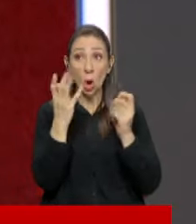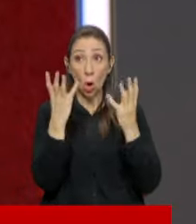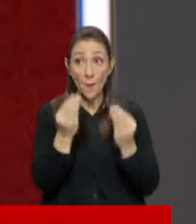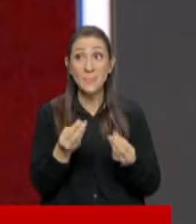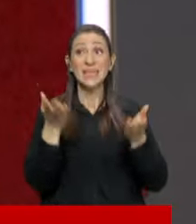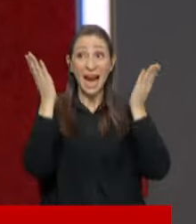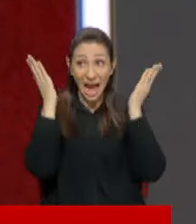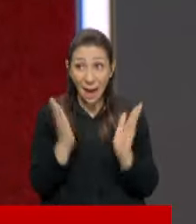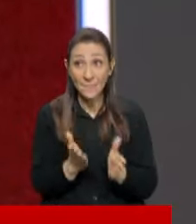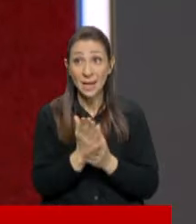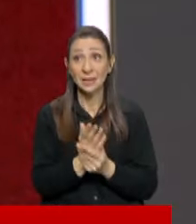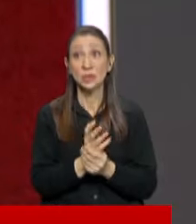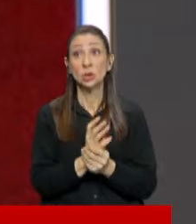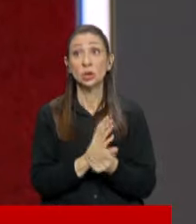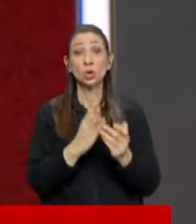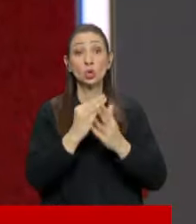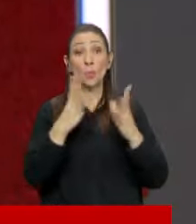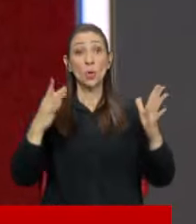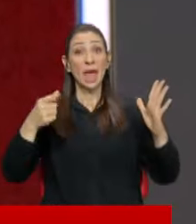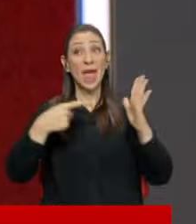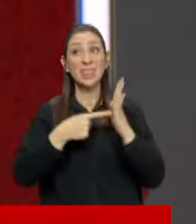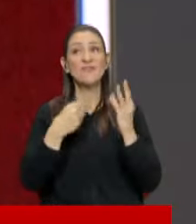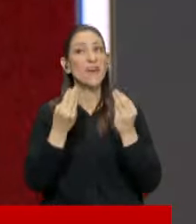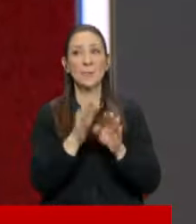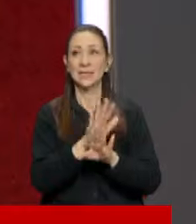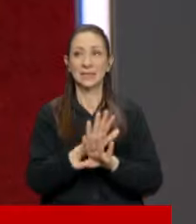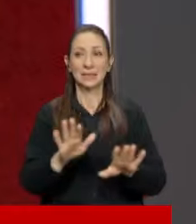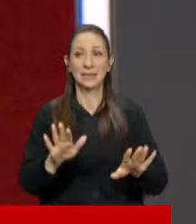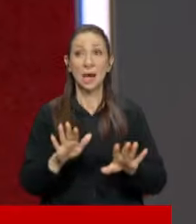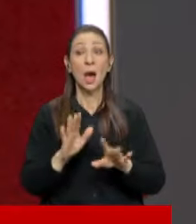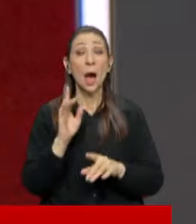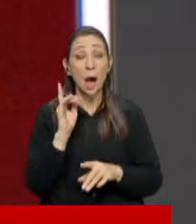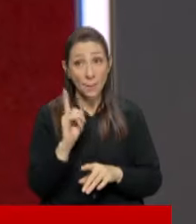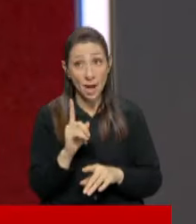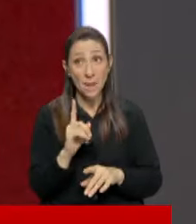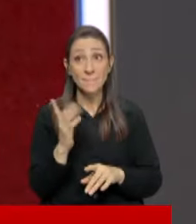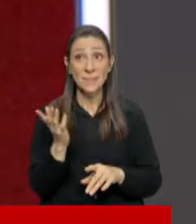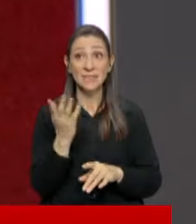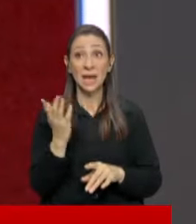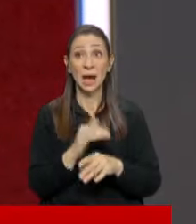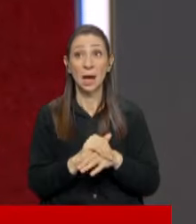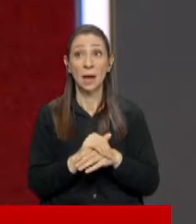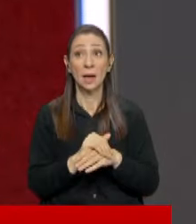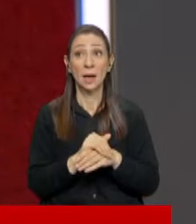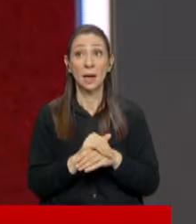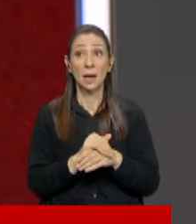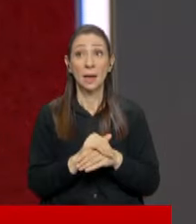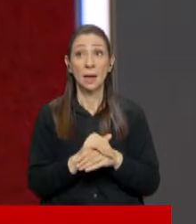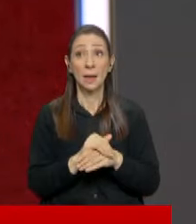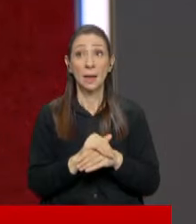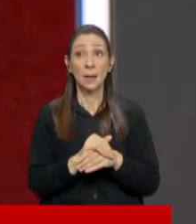olmamıza rağmen çok büyük hedefler vermedik. Yani ama mesela biz